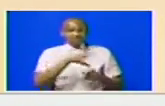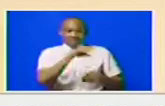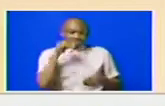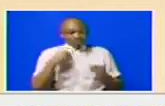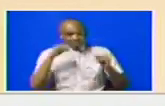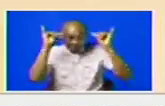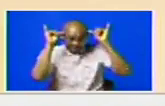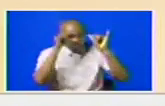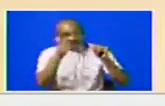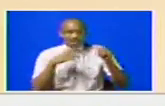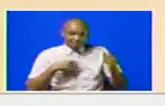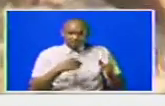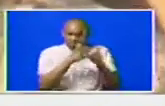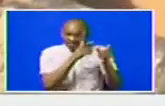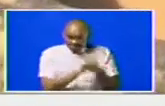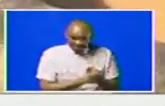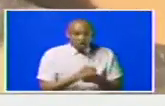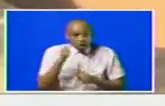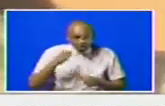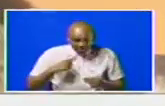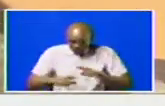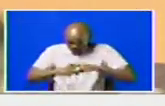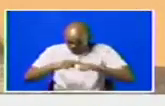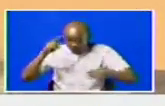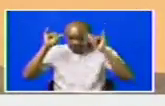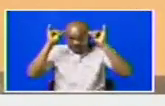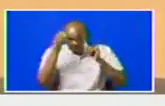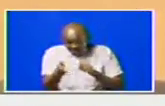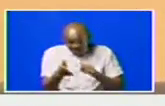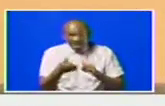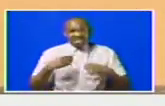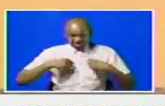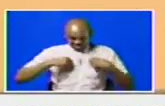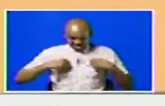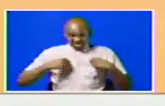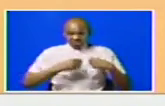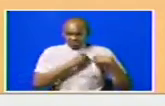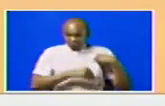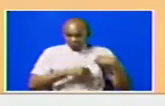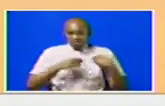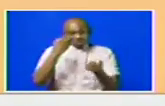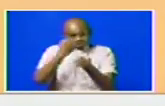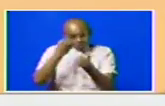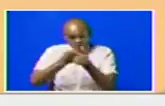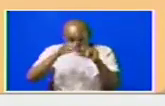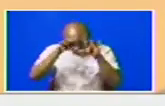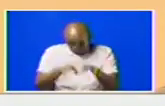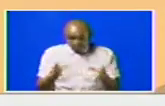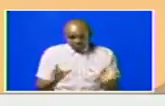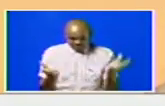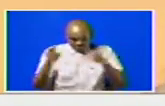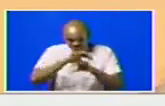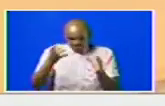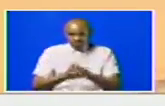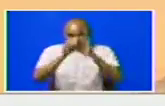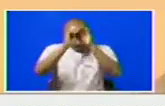wao mifugo, wazee walikuwa wanafika hapa wanamchinja kama ng'ombe hivi na kuchukua ngozi na kuweka jiwe katikati na kutumbukiza kwa mojawapo